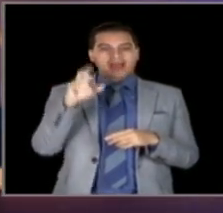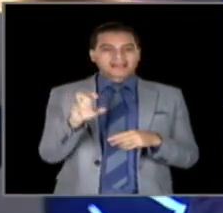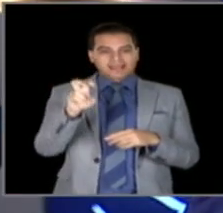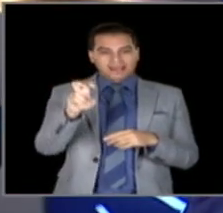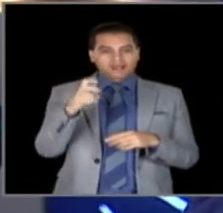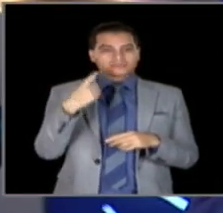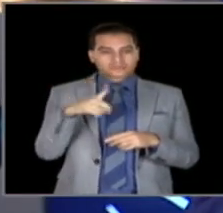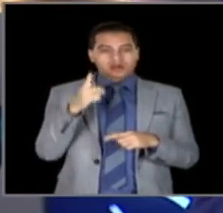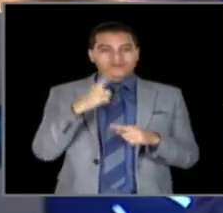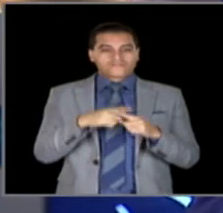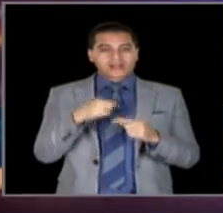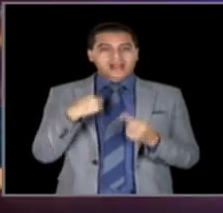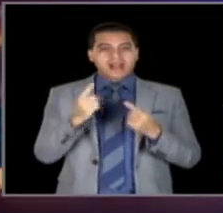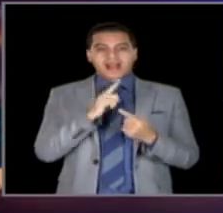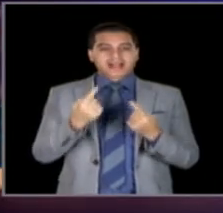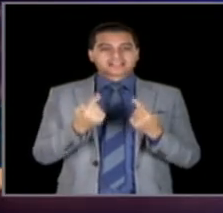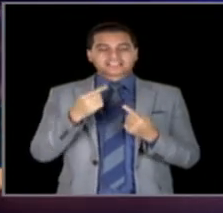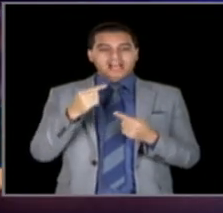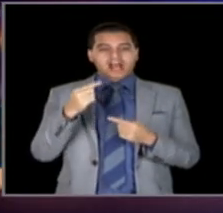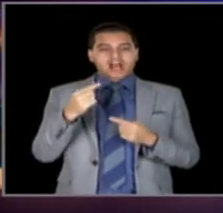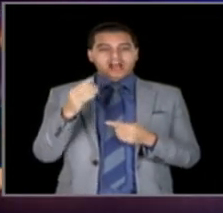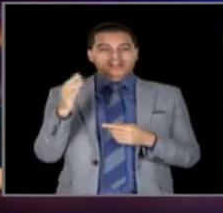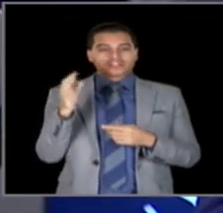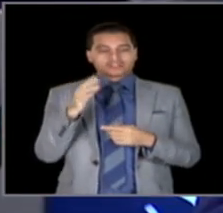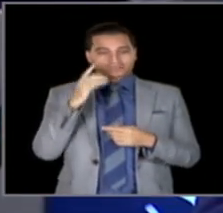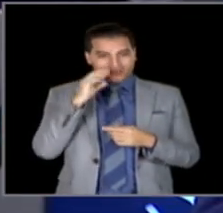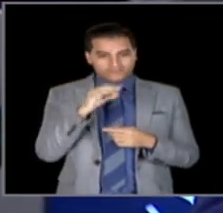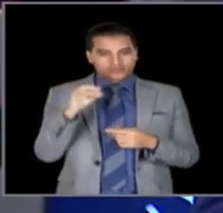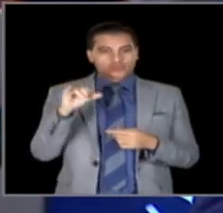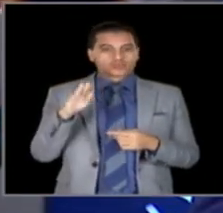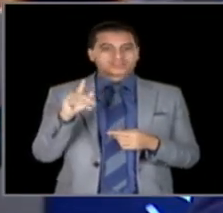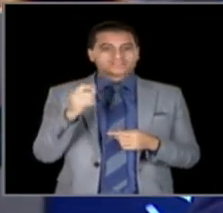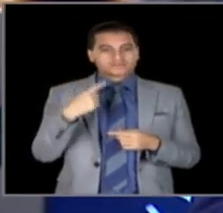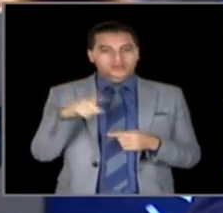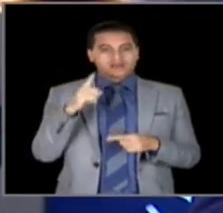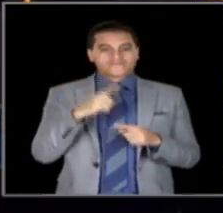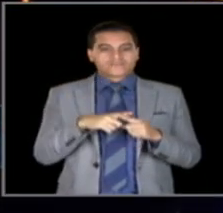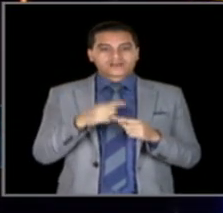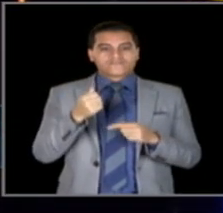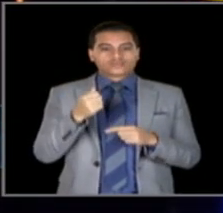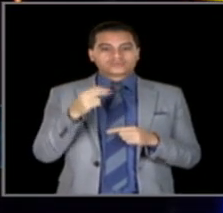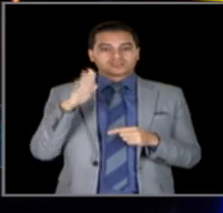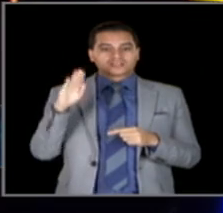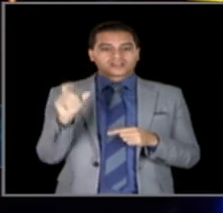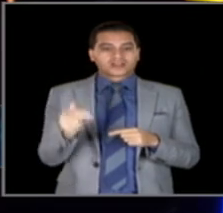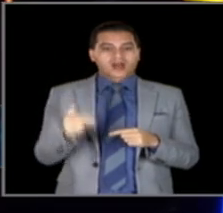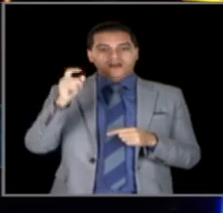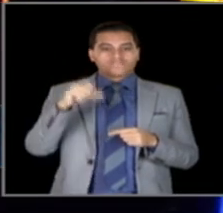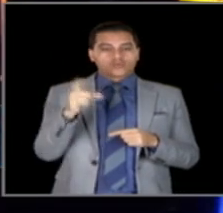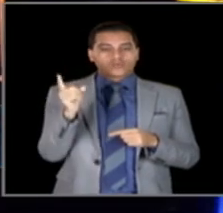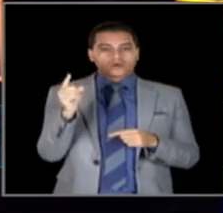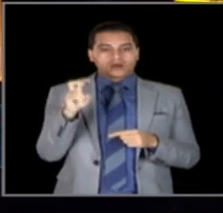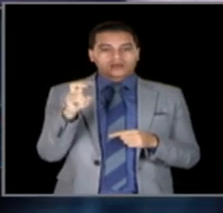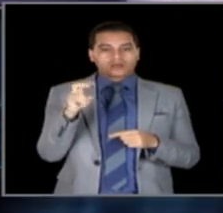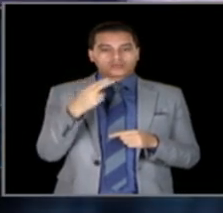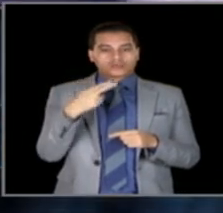نزرع الشوك، فمن هو؟ يوسف السباعي. صح. ما هي العملة الرسمية لدولة سنغافورة؟ دولار. صح. أجلوكوما هو مرض يصيب أحد